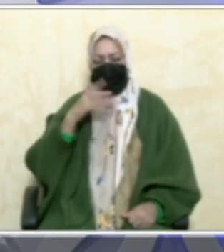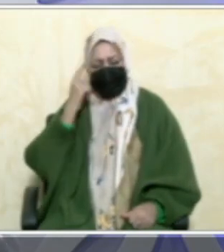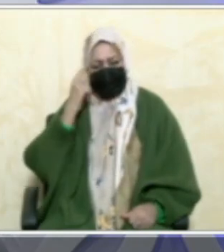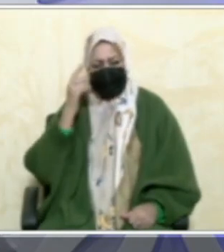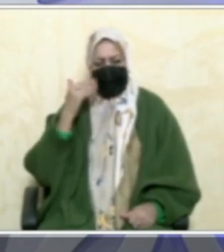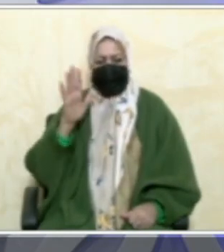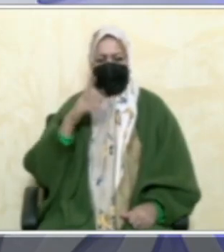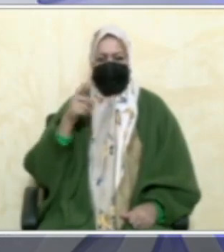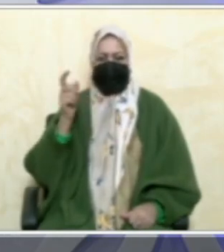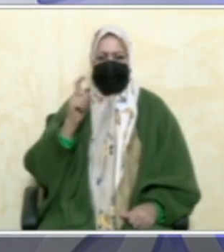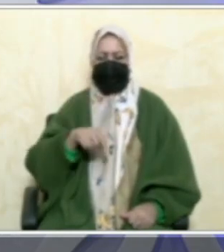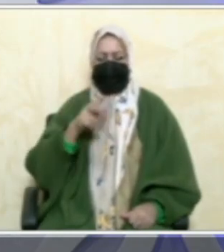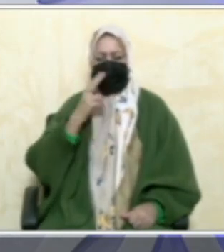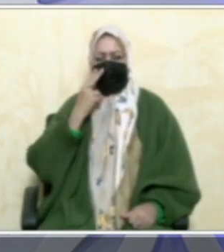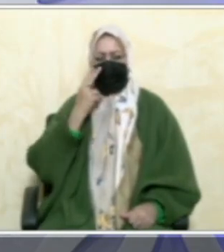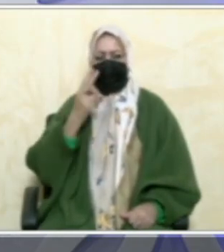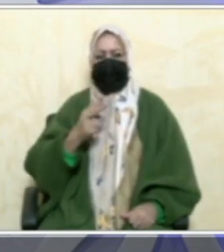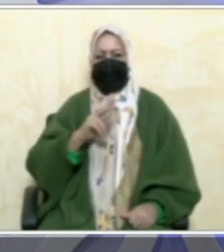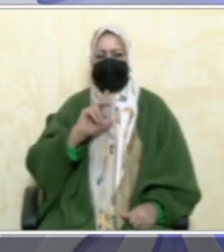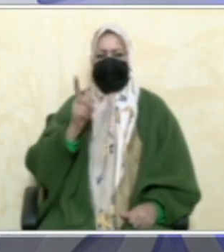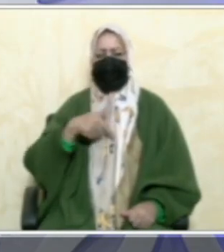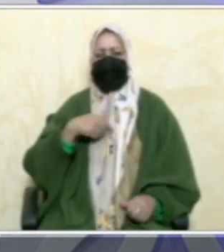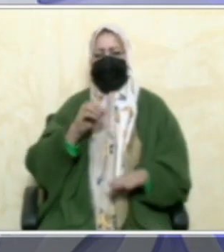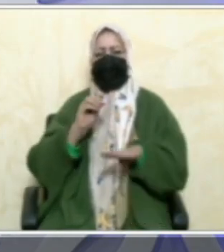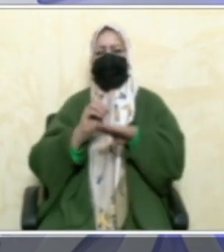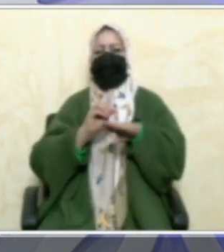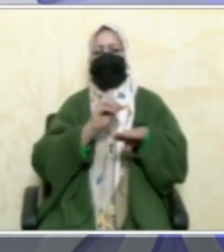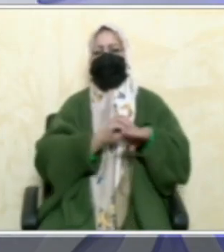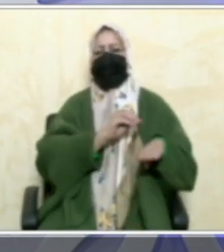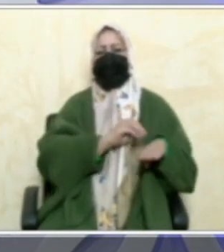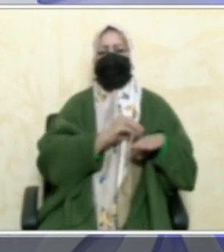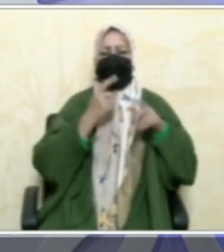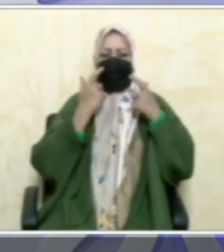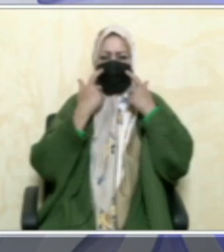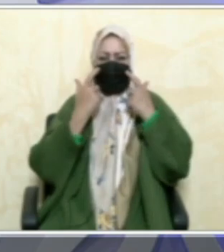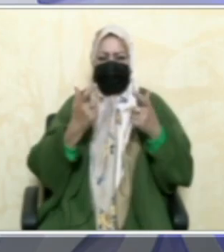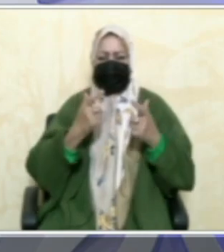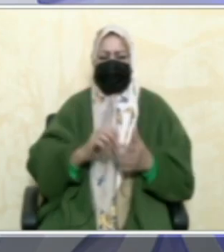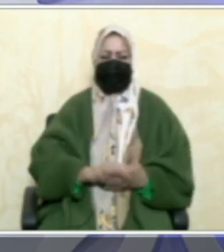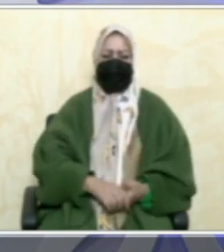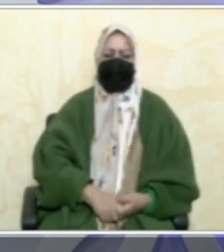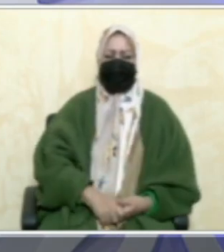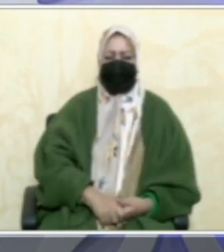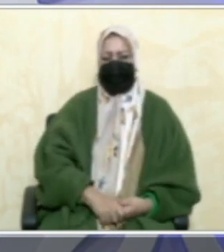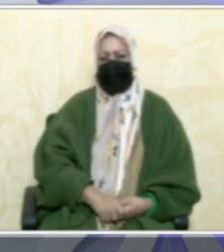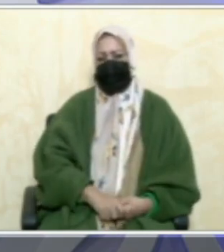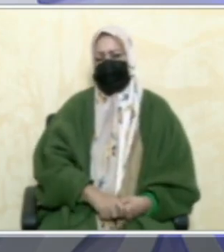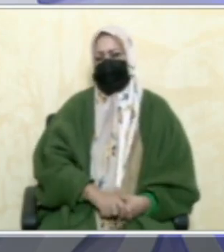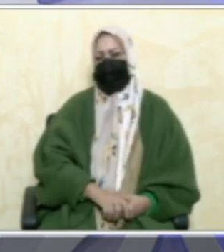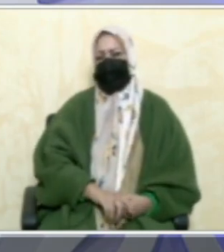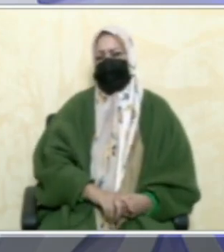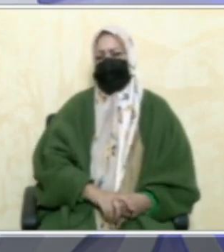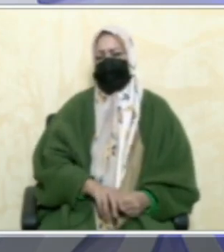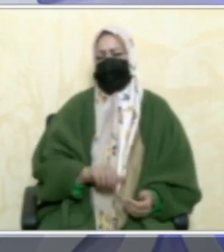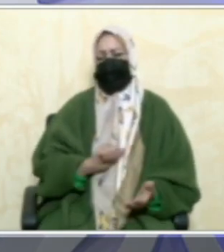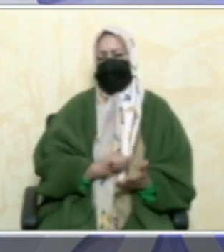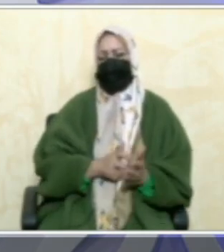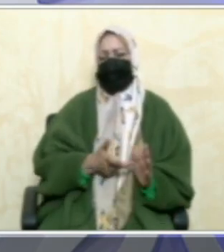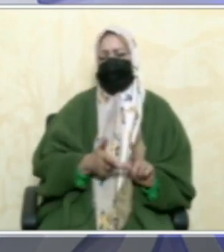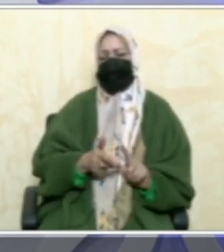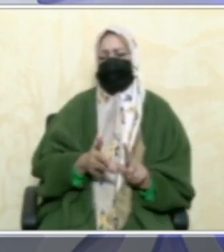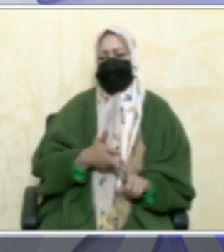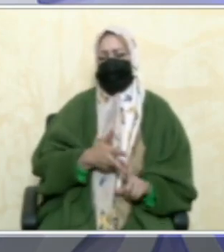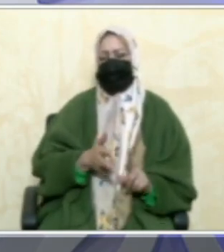أحببت التنبيه عليه. المسألة الثانية التي أريد التكلم عليها هي مسألة